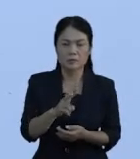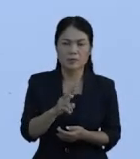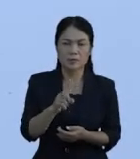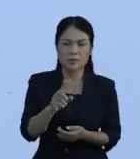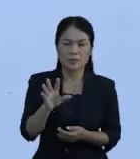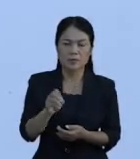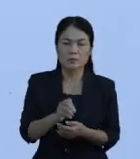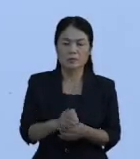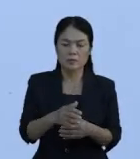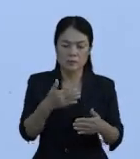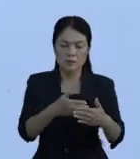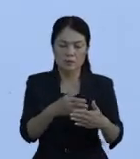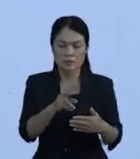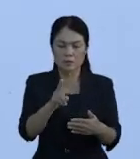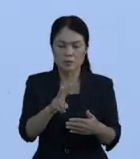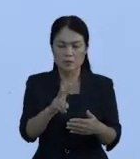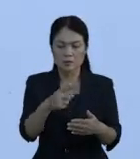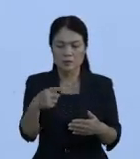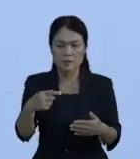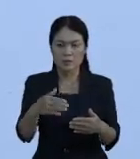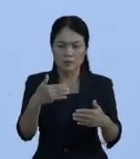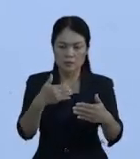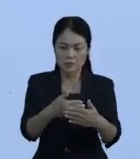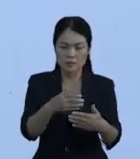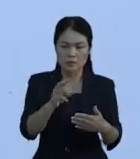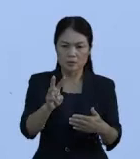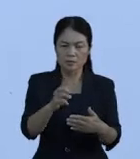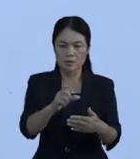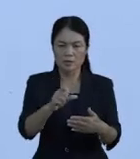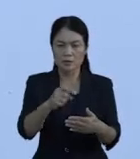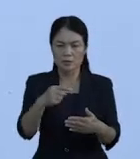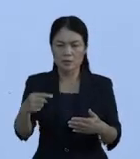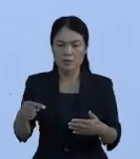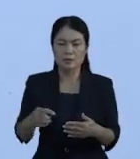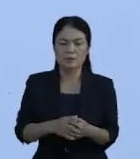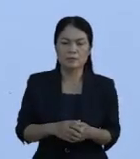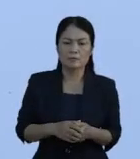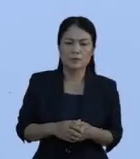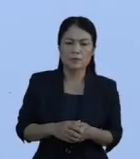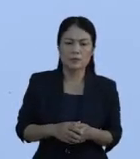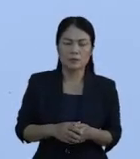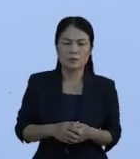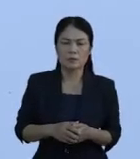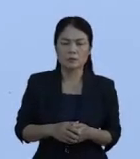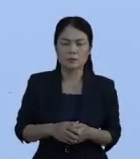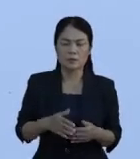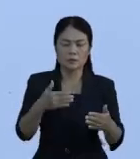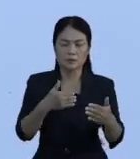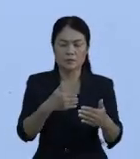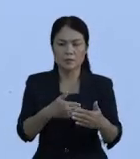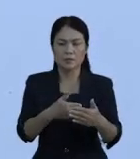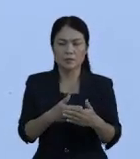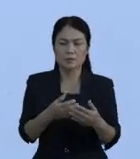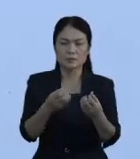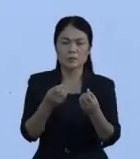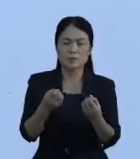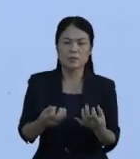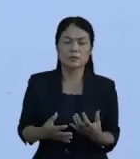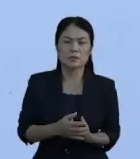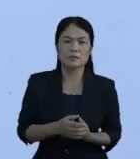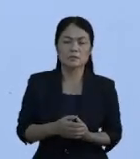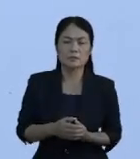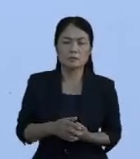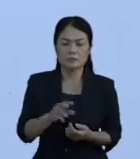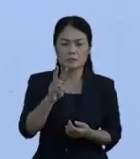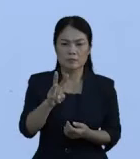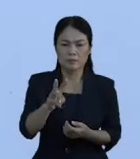nơi chết pi liền rồi có thật nó chết bảy liền còn mờ và cứ viết thật nơi chết và má thôi bà thật nơi